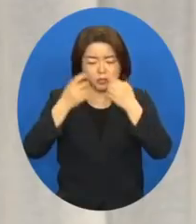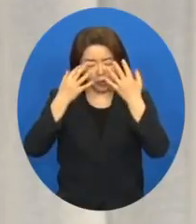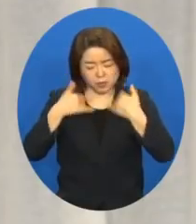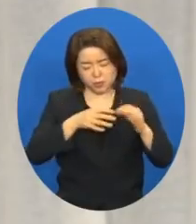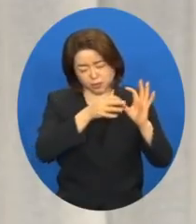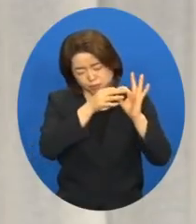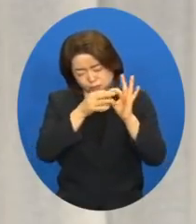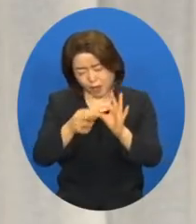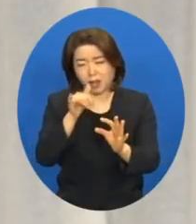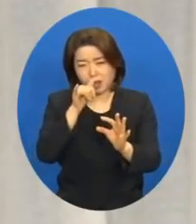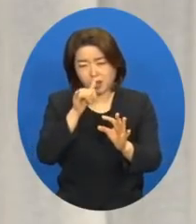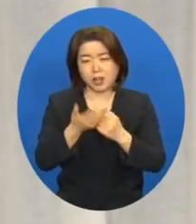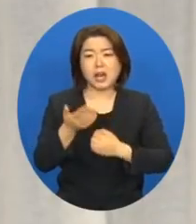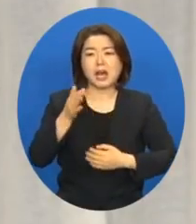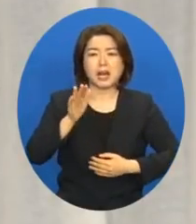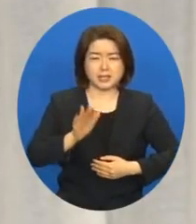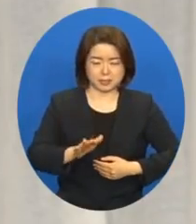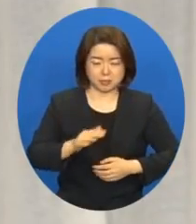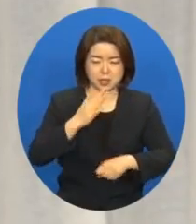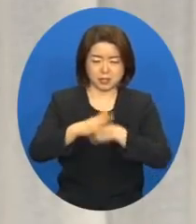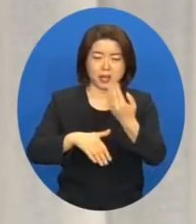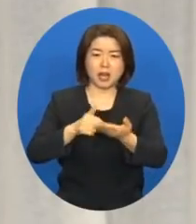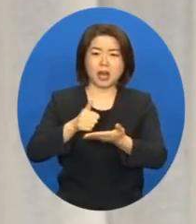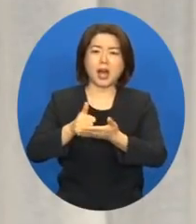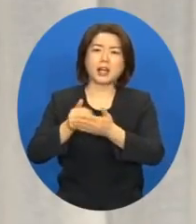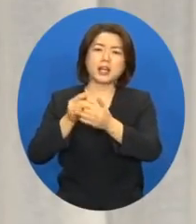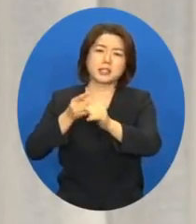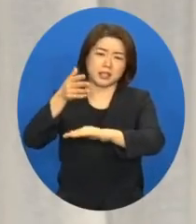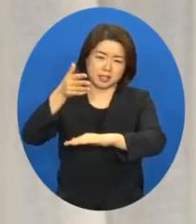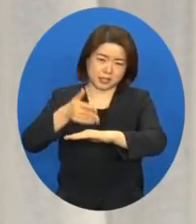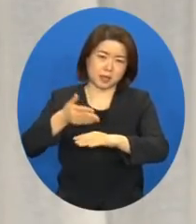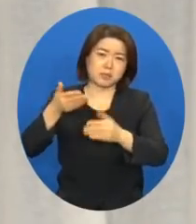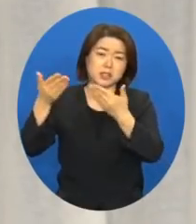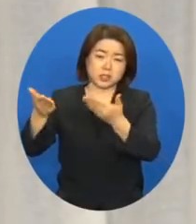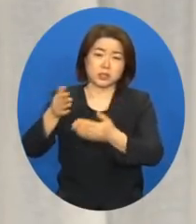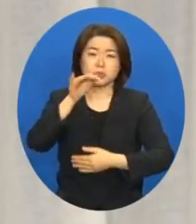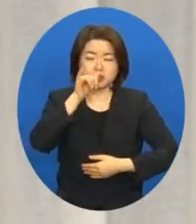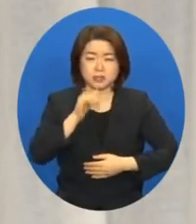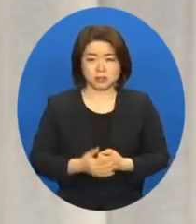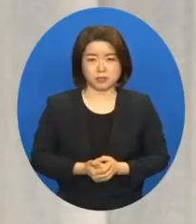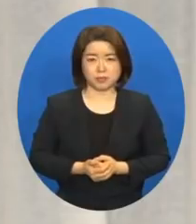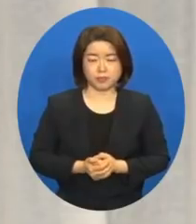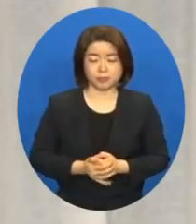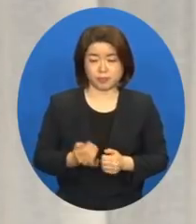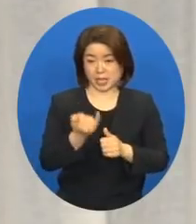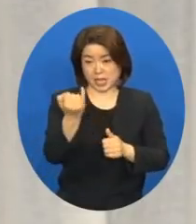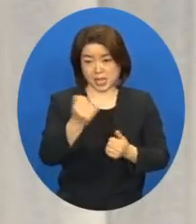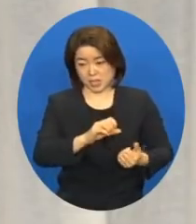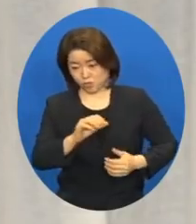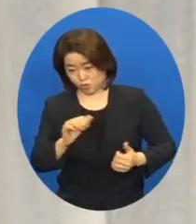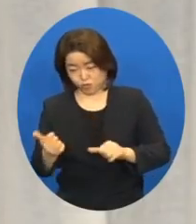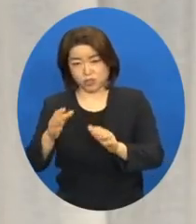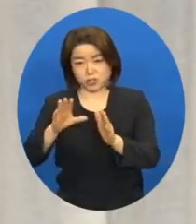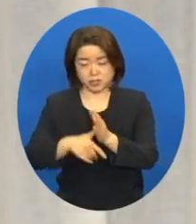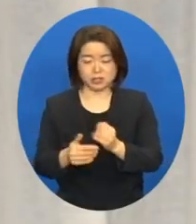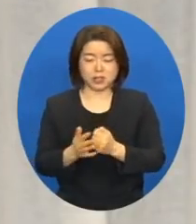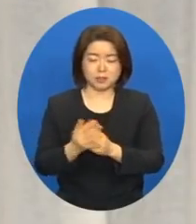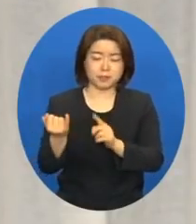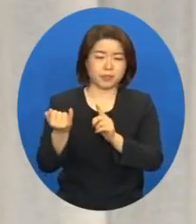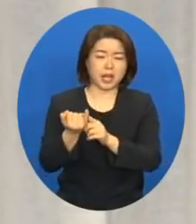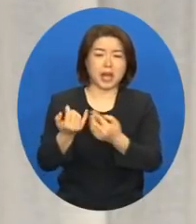모르지만 또한 하나님께 감사하고 있습니다. 아내가 죽었을 때 그는 아내와